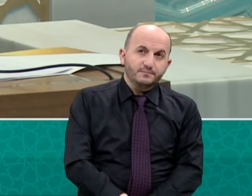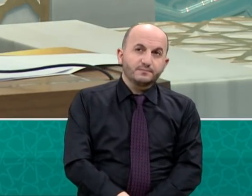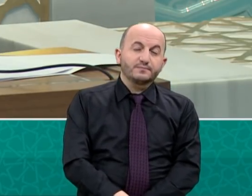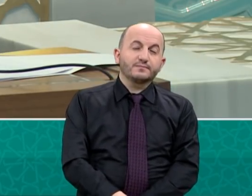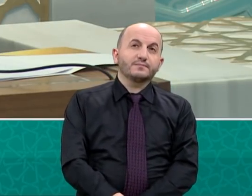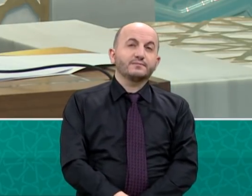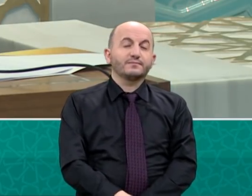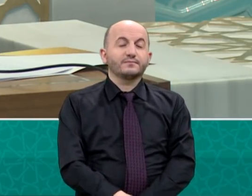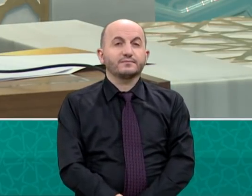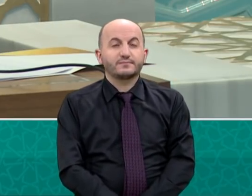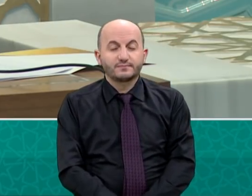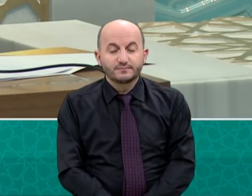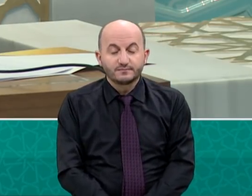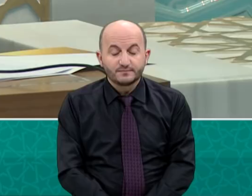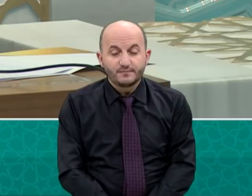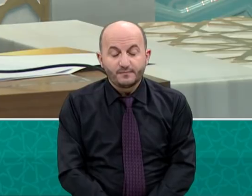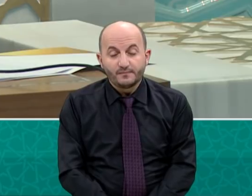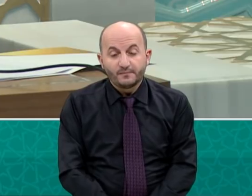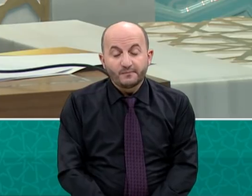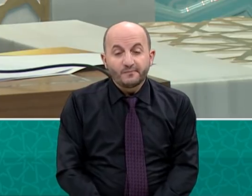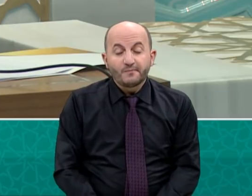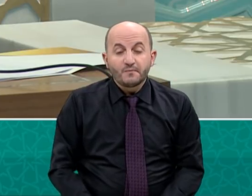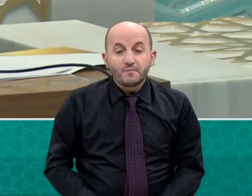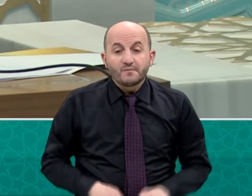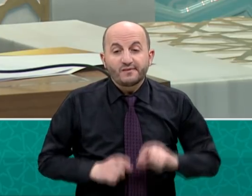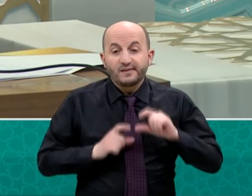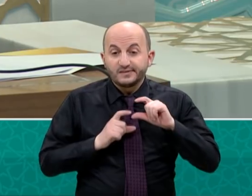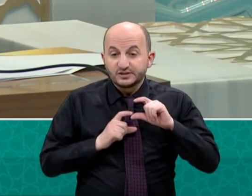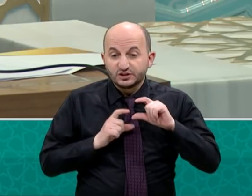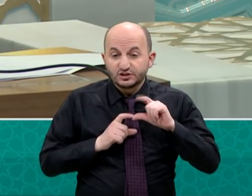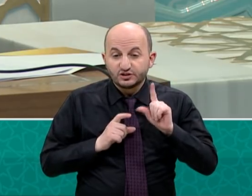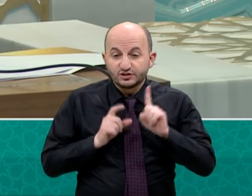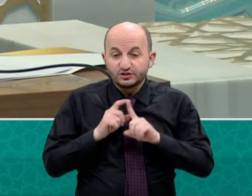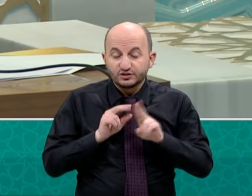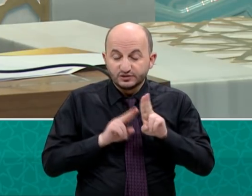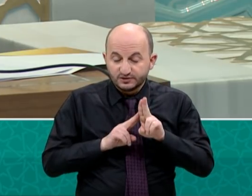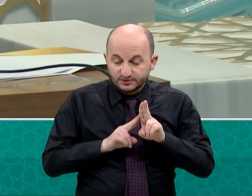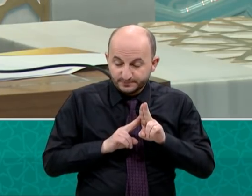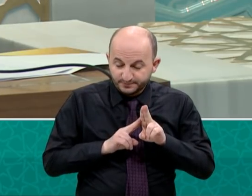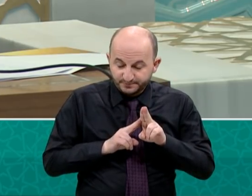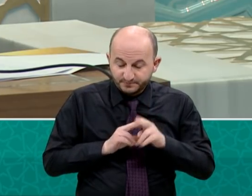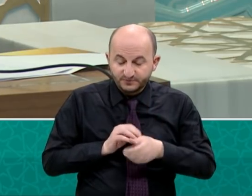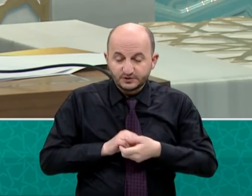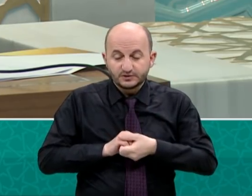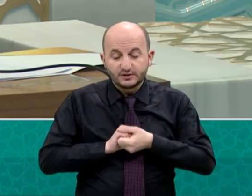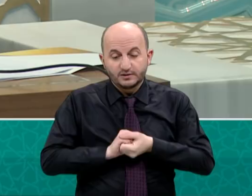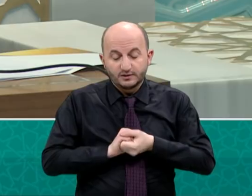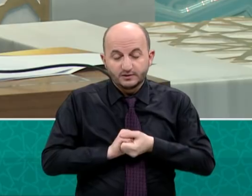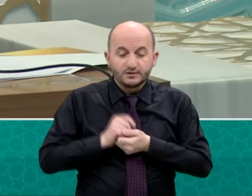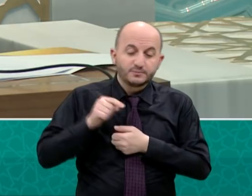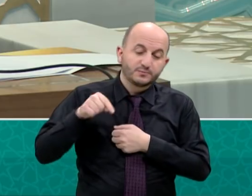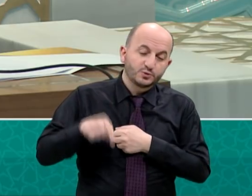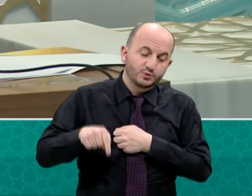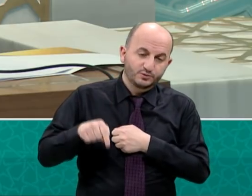O zaman bu sıdık ve sadakat bugün itibariyle